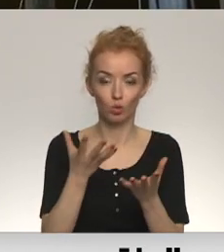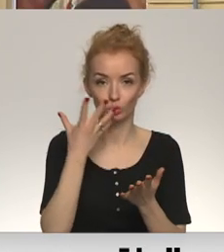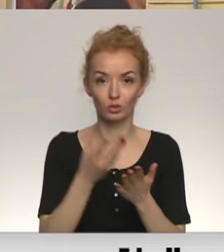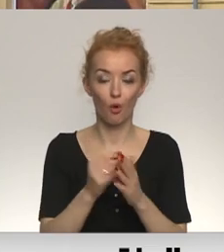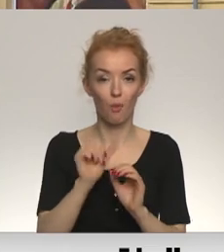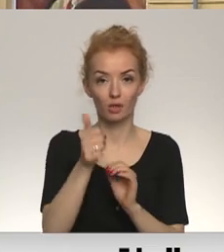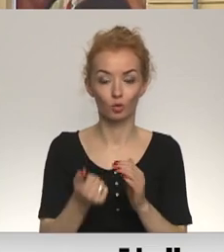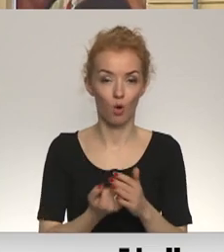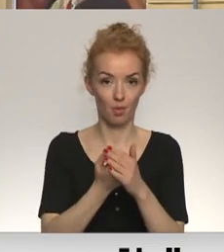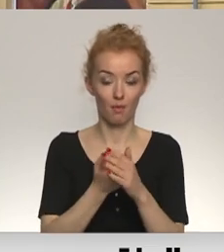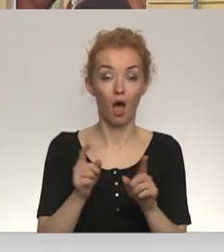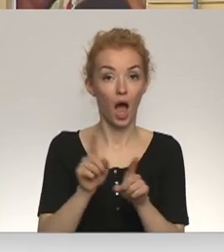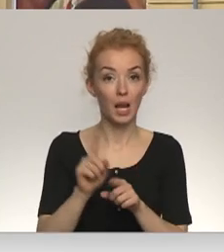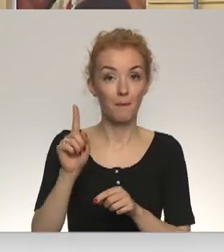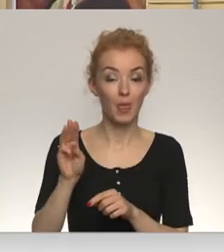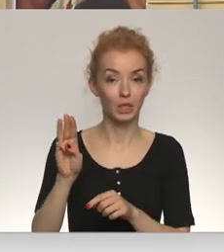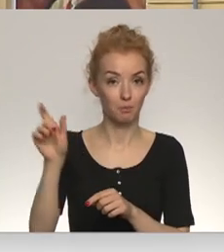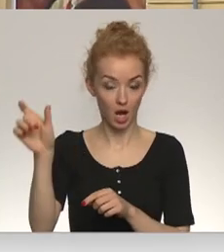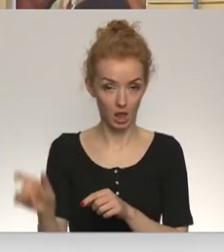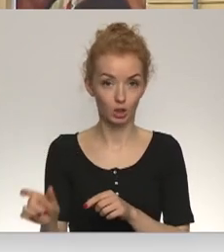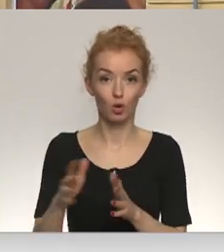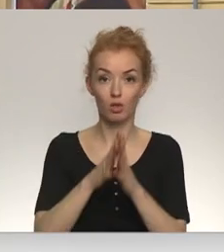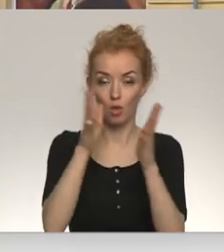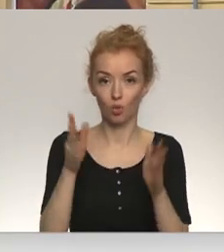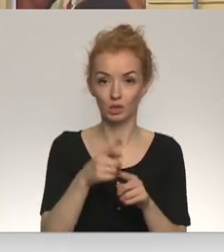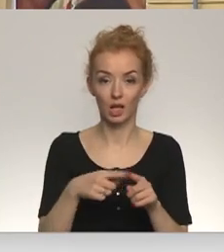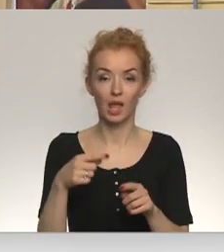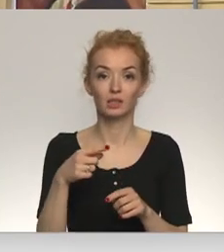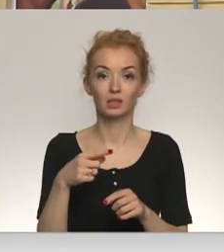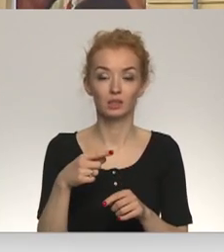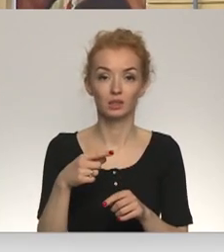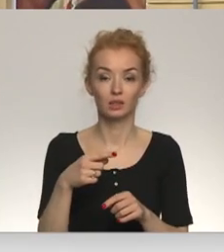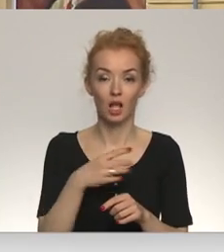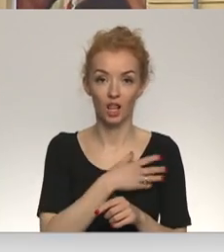atbalstu. Arī Pēteris Martinsons daudzkārt Ļvivā